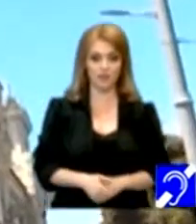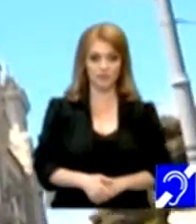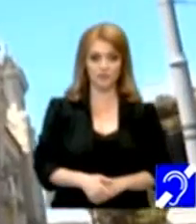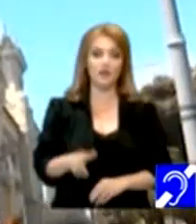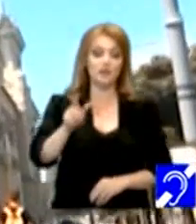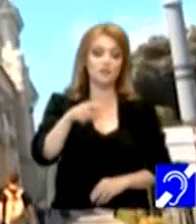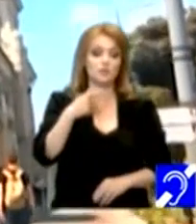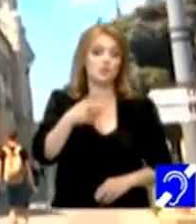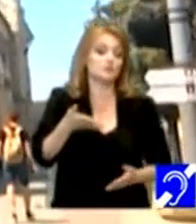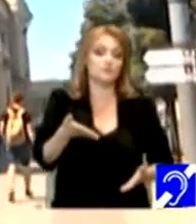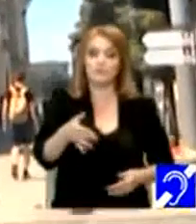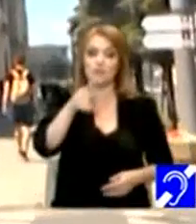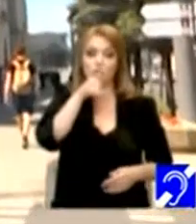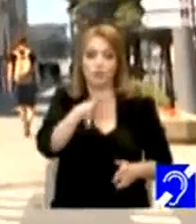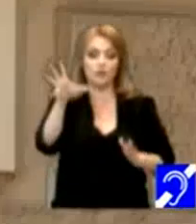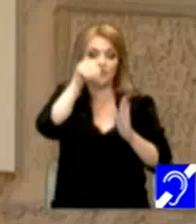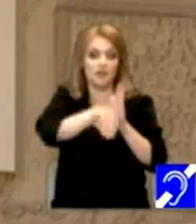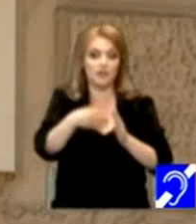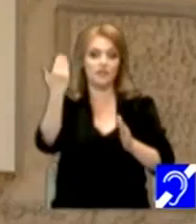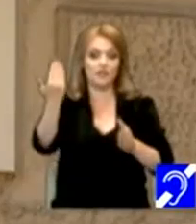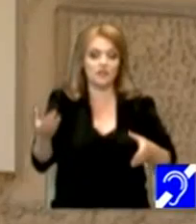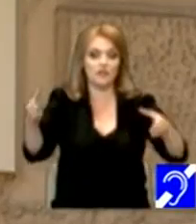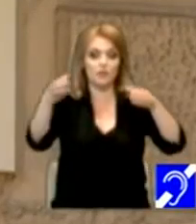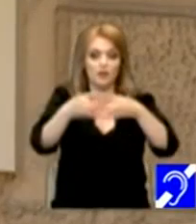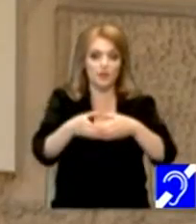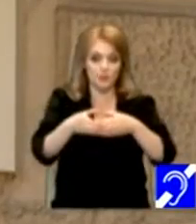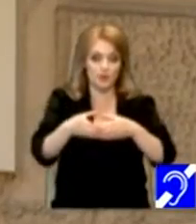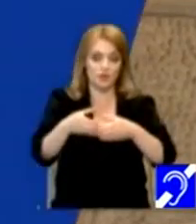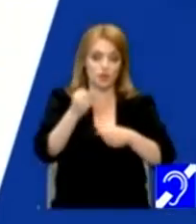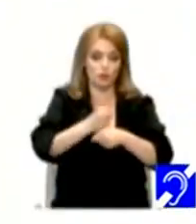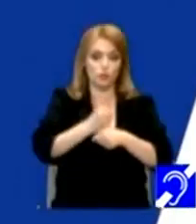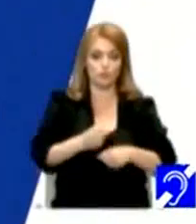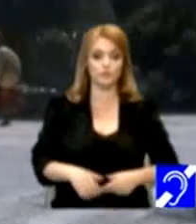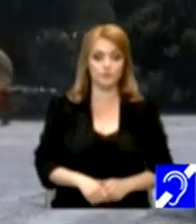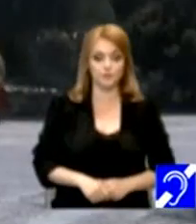ce numește el ironic echipa de vis de la primăria Chișinău.